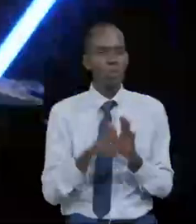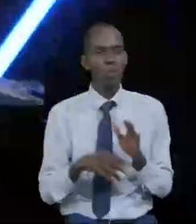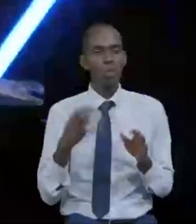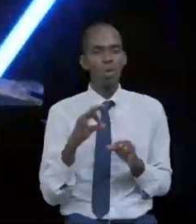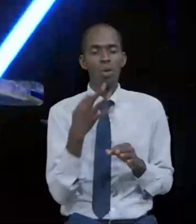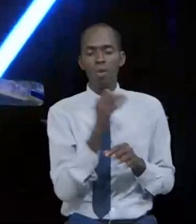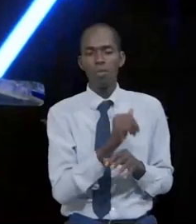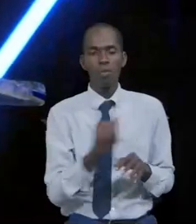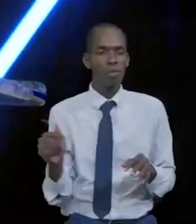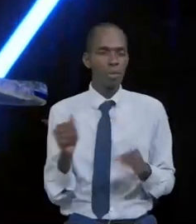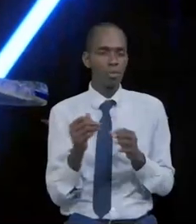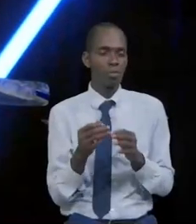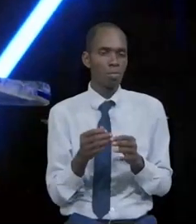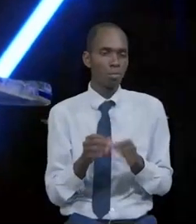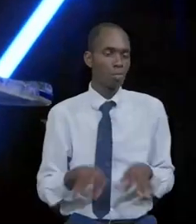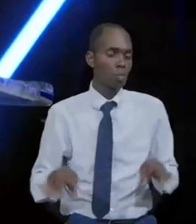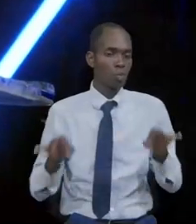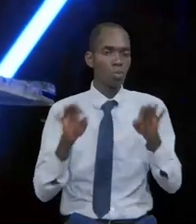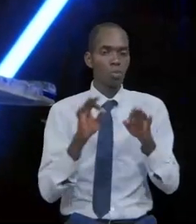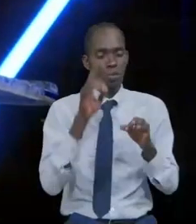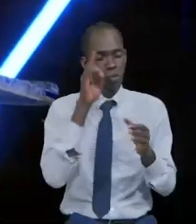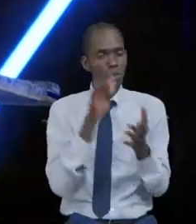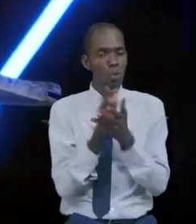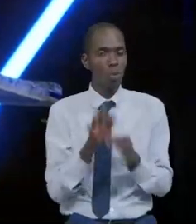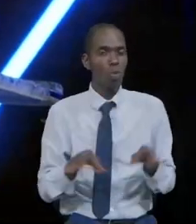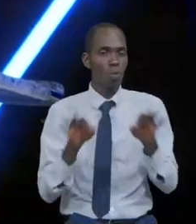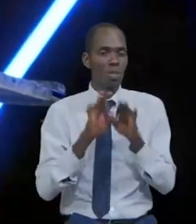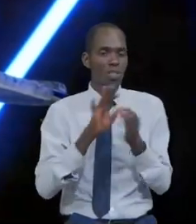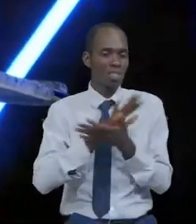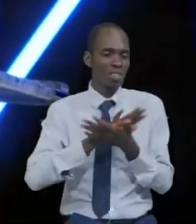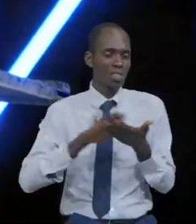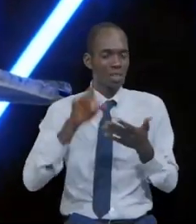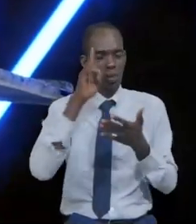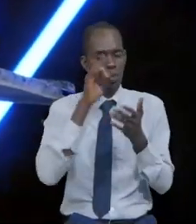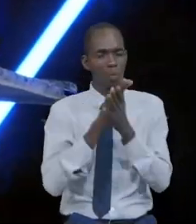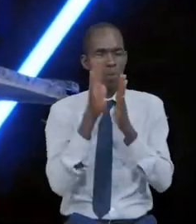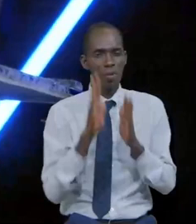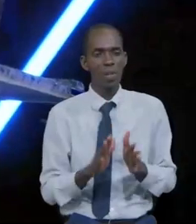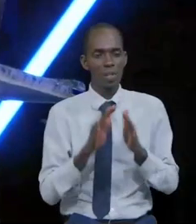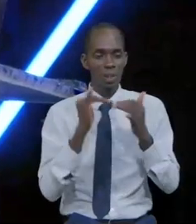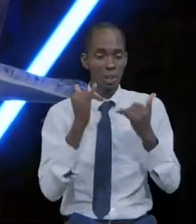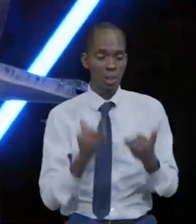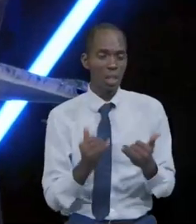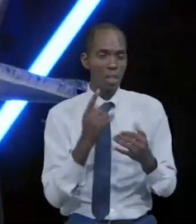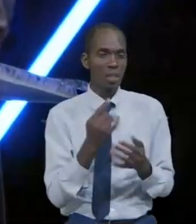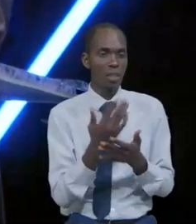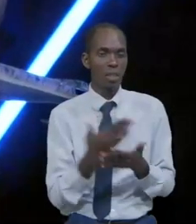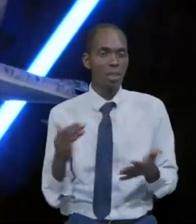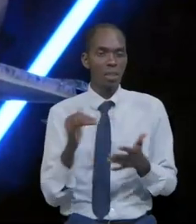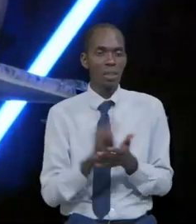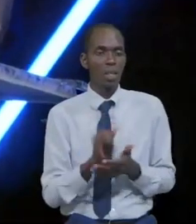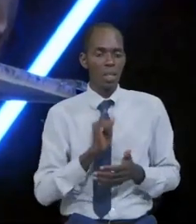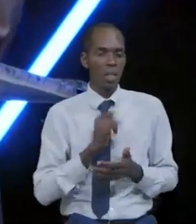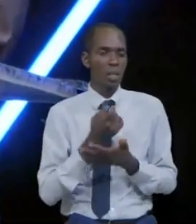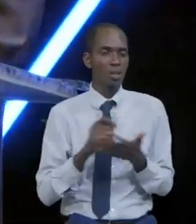a donné la véracité d'un saint purifié, lavé, et dit que ce que je